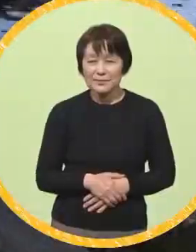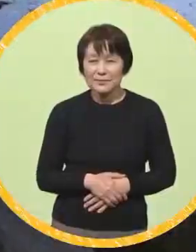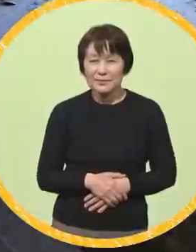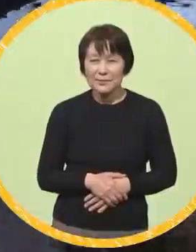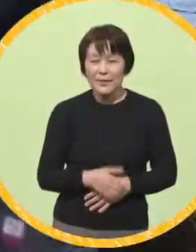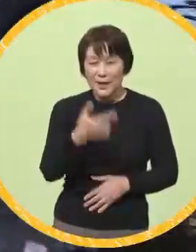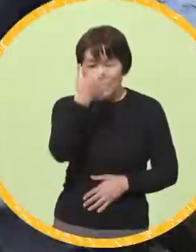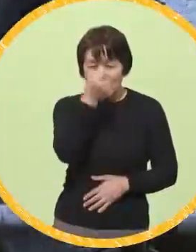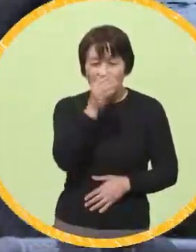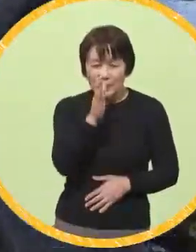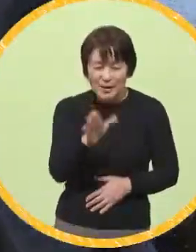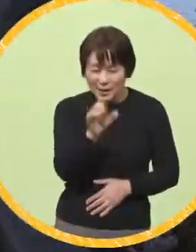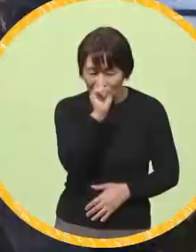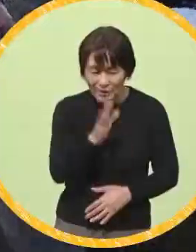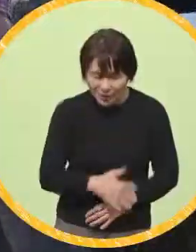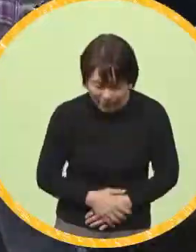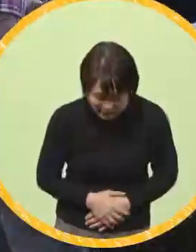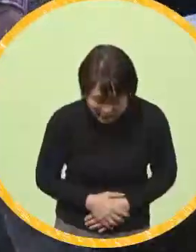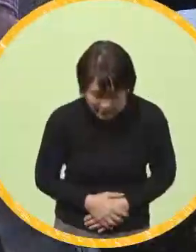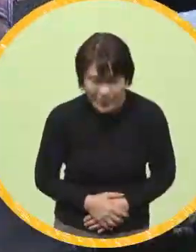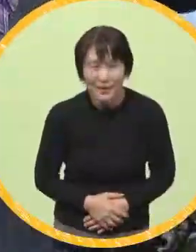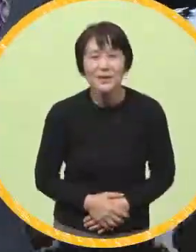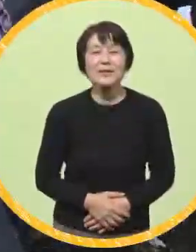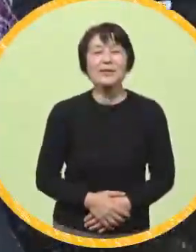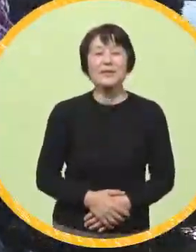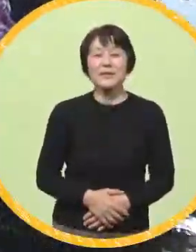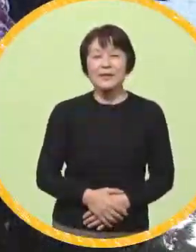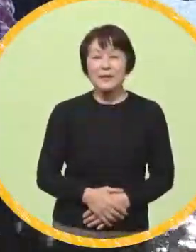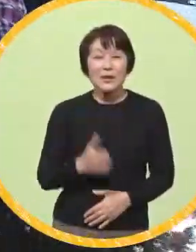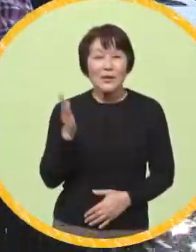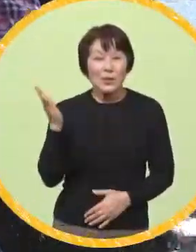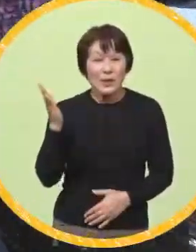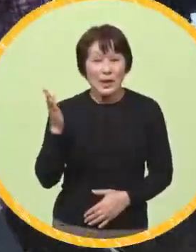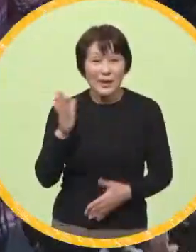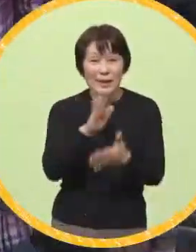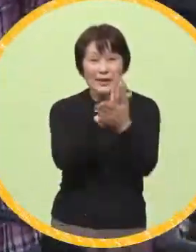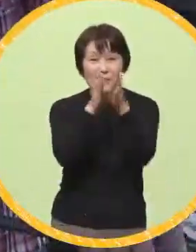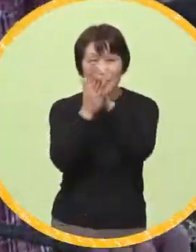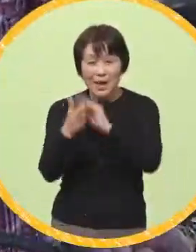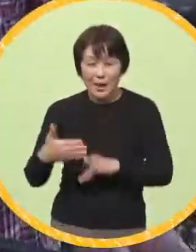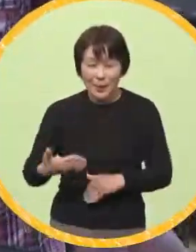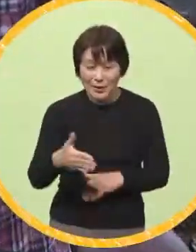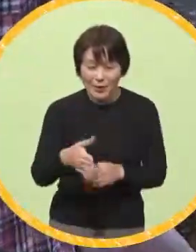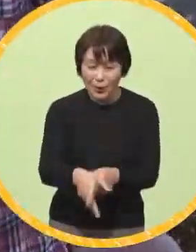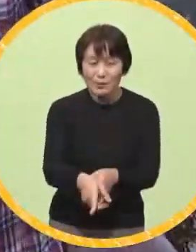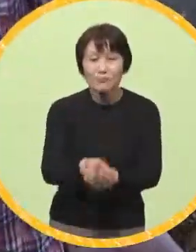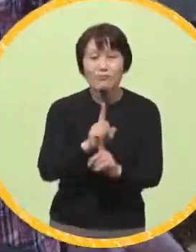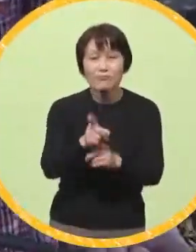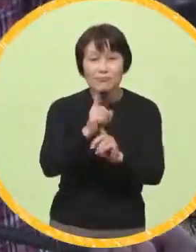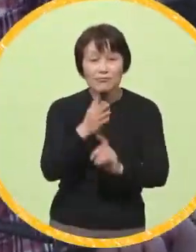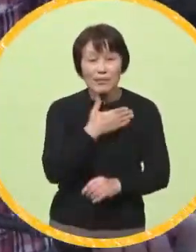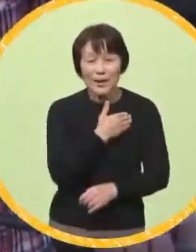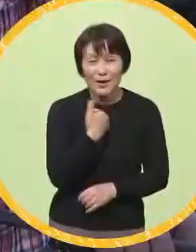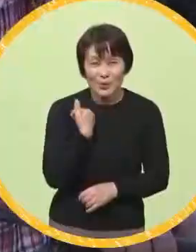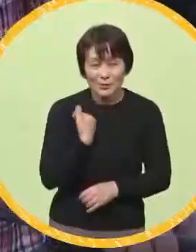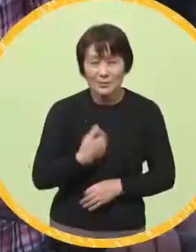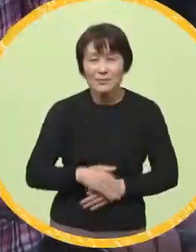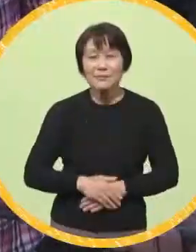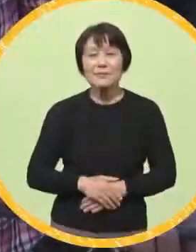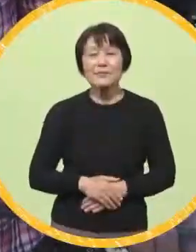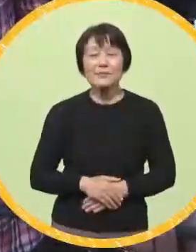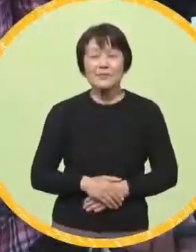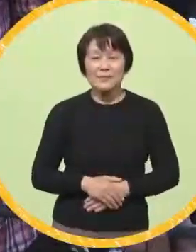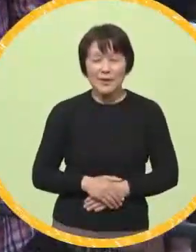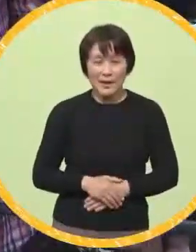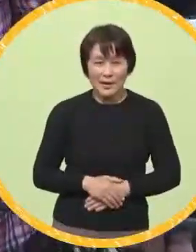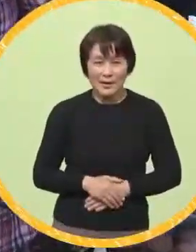すいません、よろしくお願いします。こちらで桜マスを釣らせていただけるってことで。 はいはい、できます。 あ、